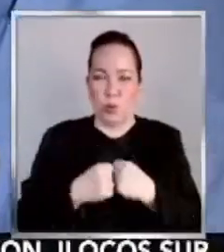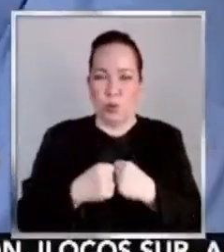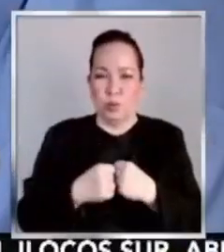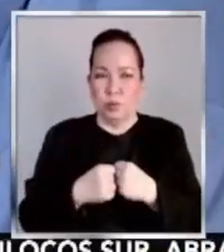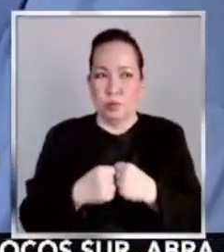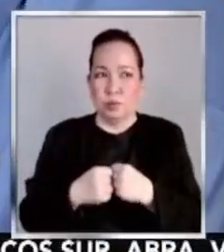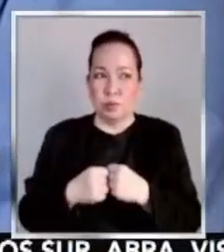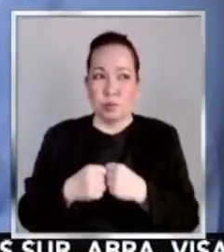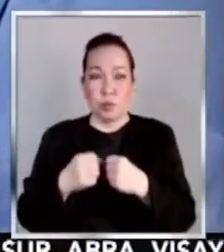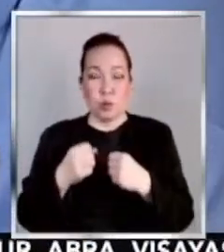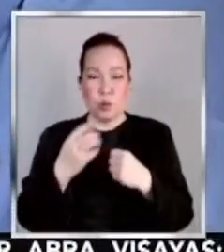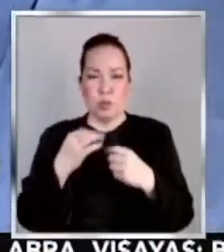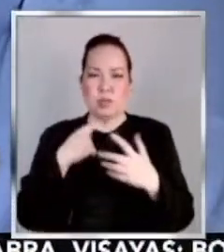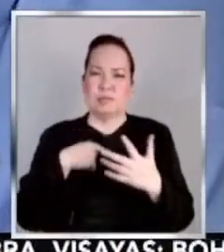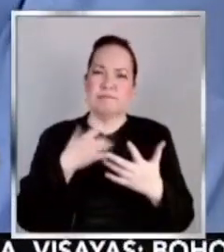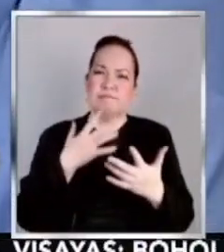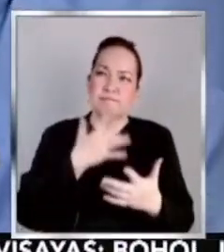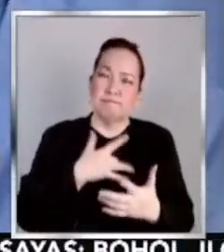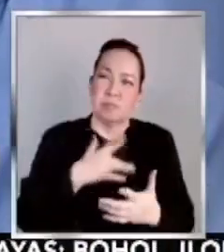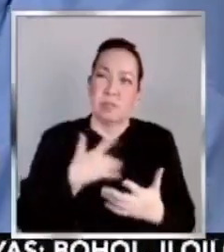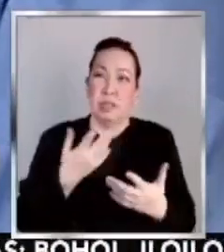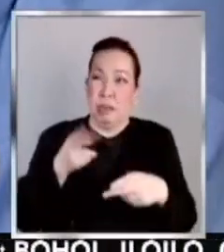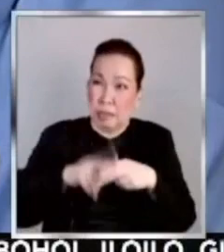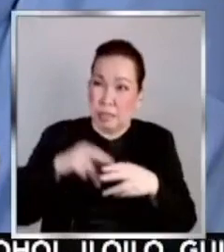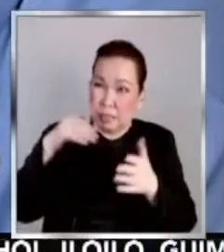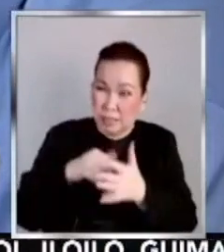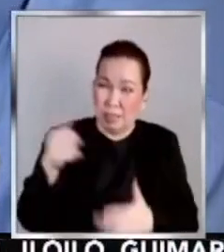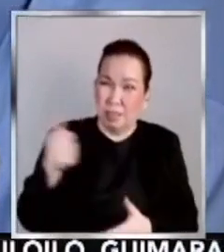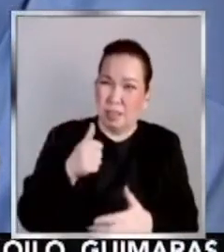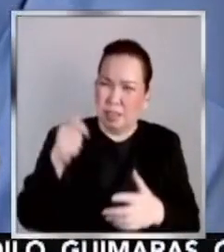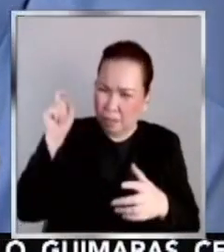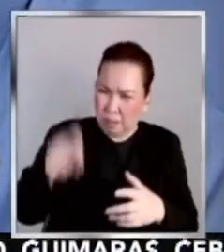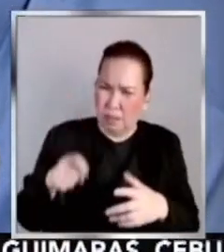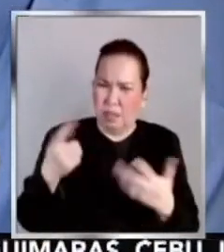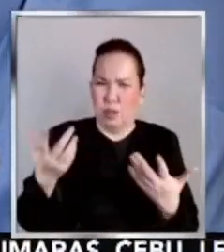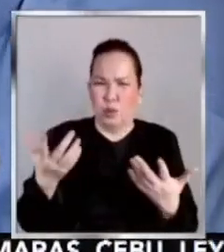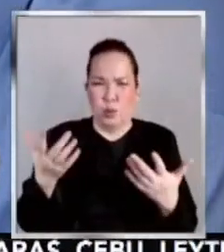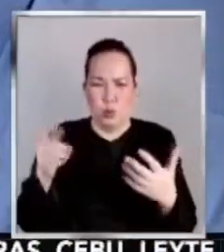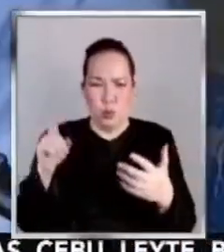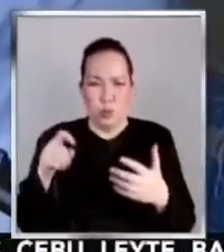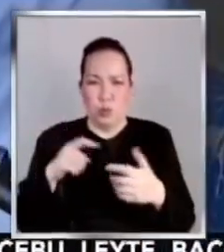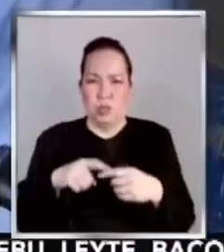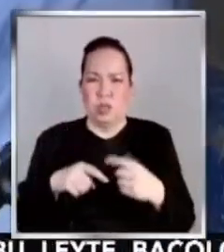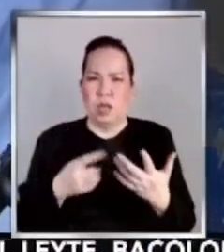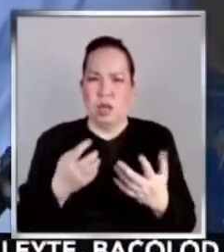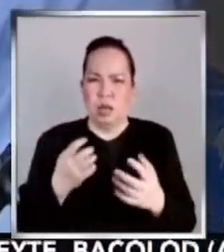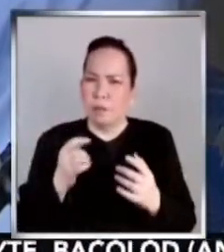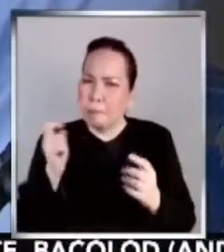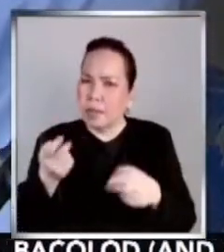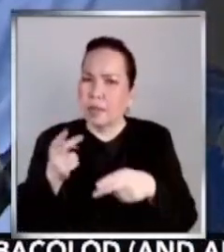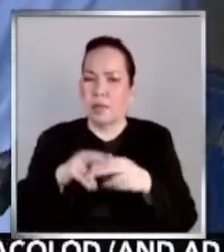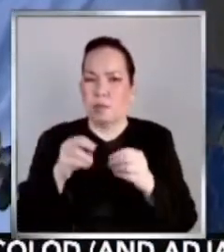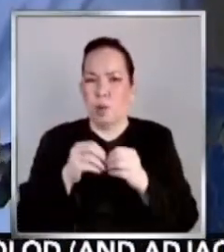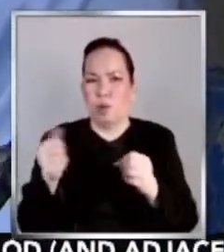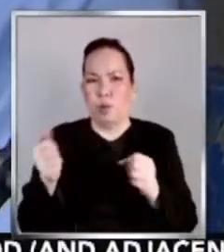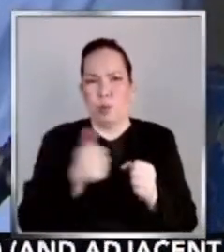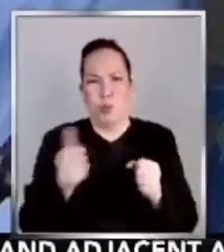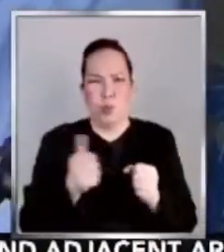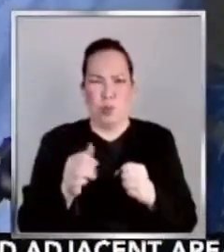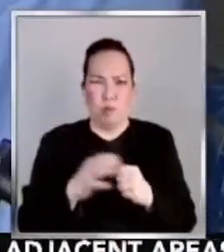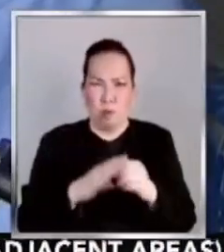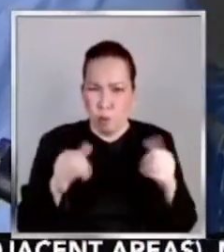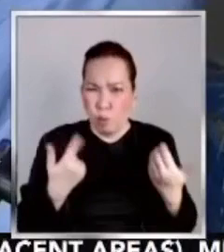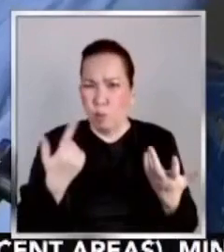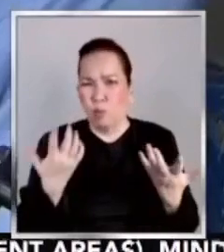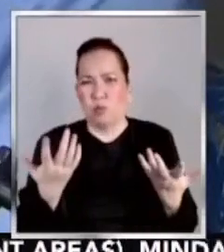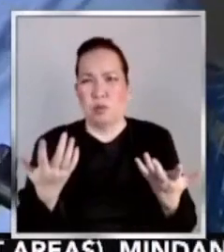sa pamasahe kung tataas na kung baba, kung ganun pa rin yung dating minimum pa rin pamasahe. Kasi po, kaya tumataas